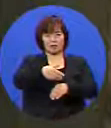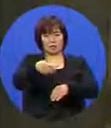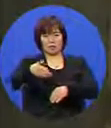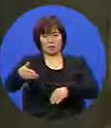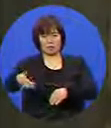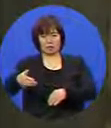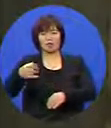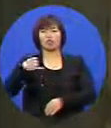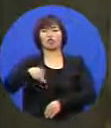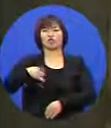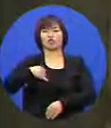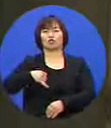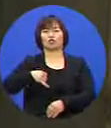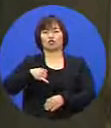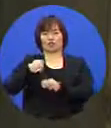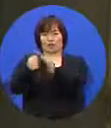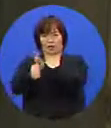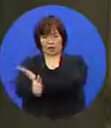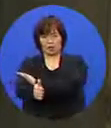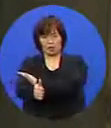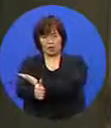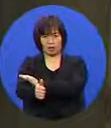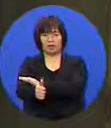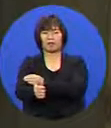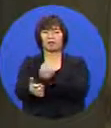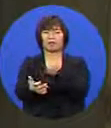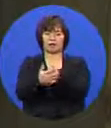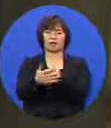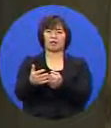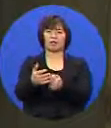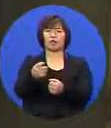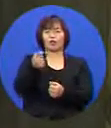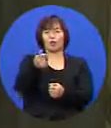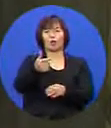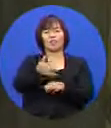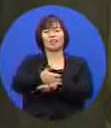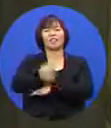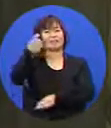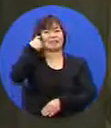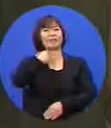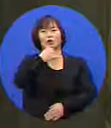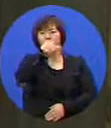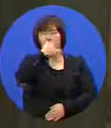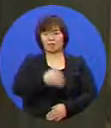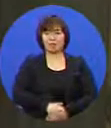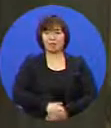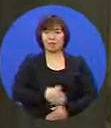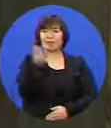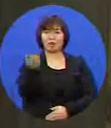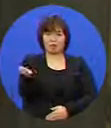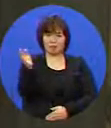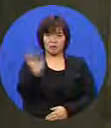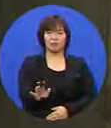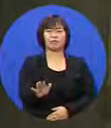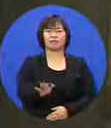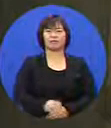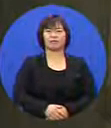이 중국을 오게 되는지라고 조금 늦은 감은 있습니다. 그렇지만은